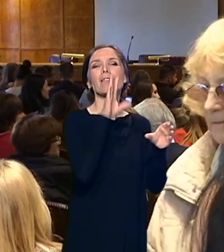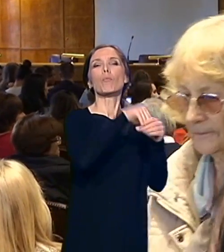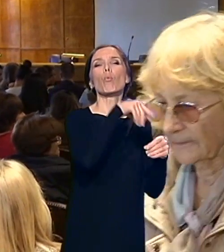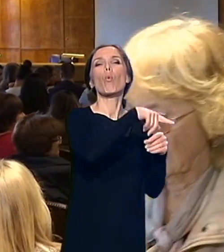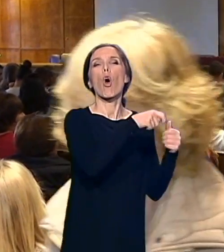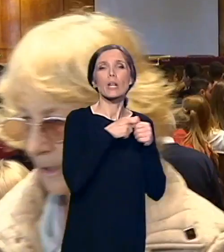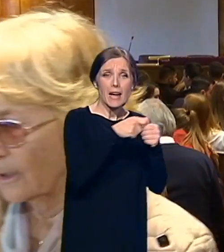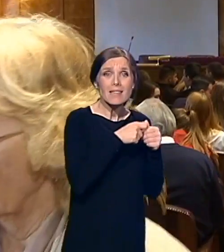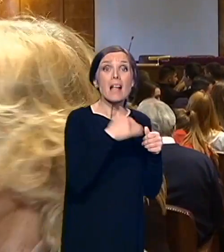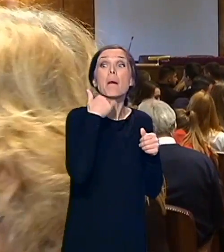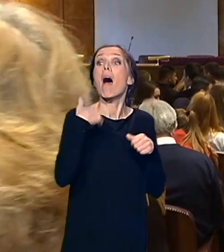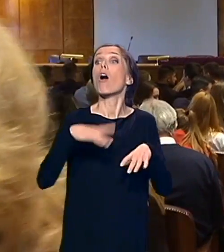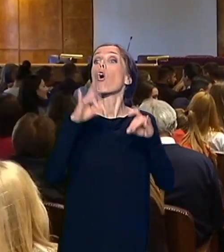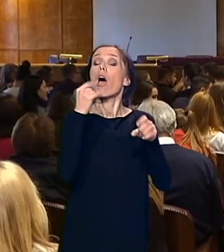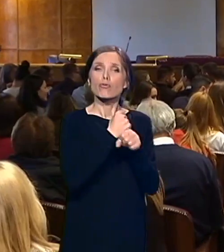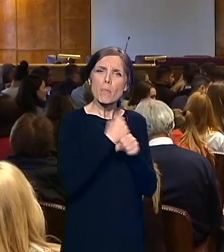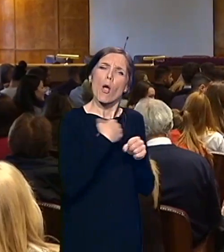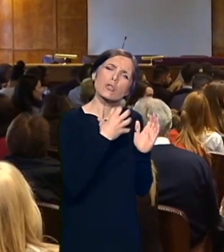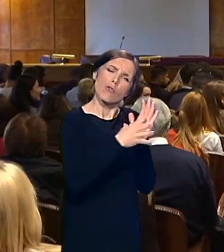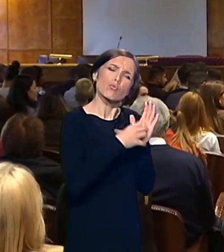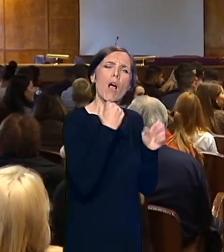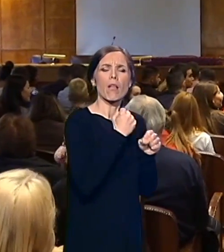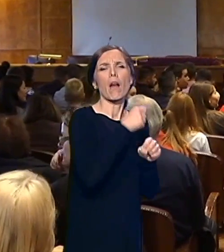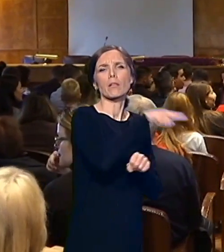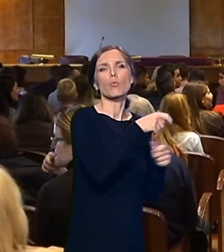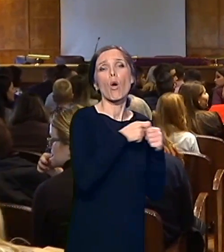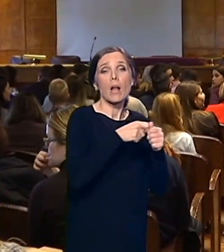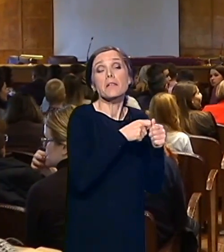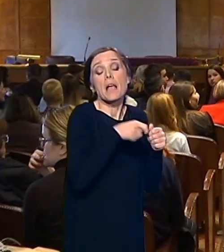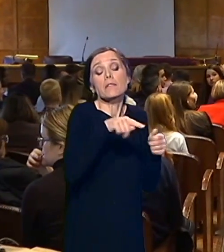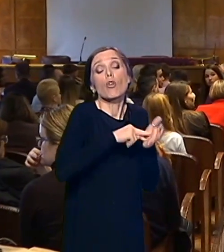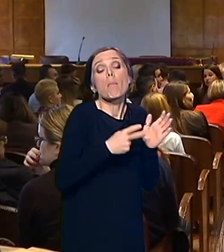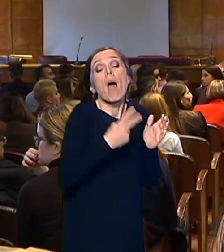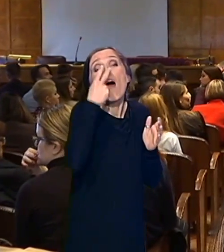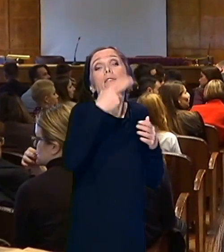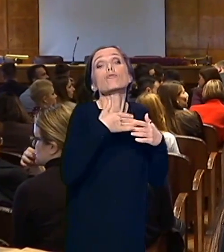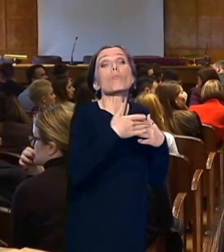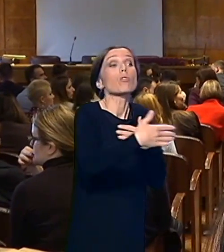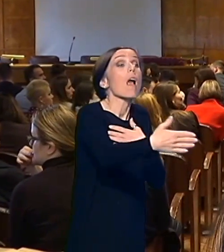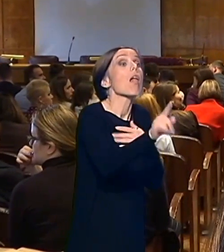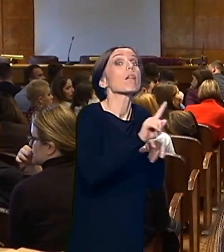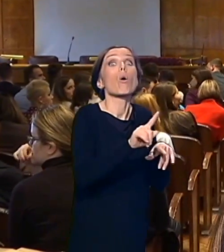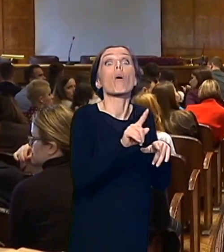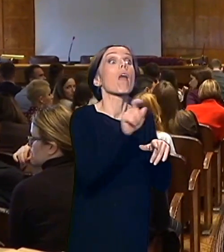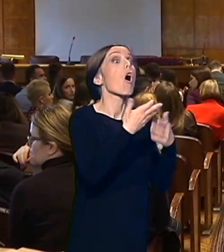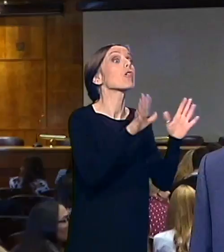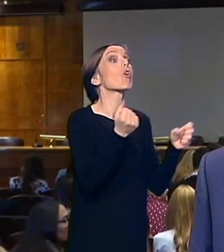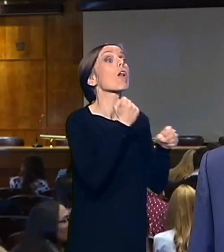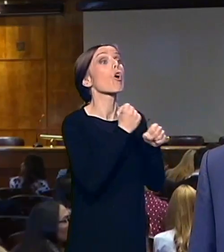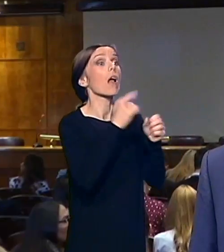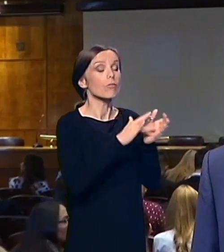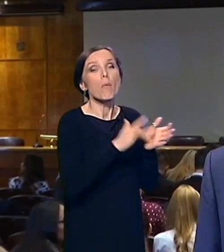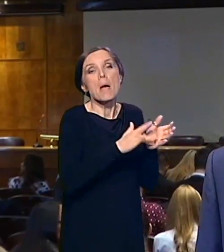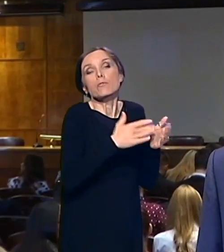ako se zaposlim, tako da to je neki moj plan, pa vidjet ćemo za dalje, dok se ne otvori neko radno mesto, tako ću raditi.